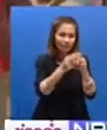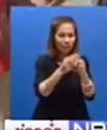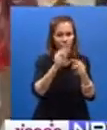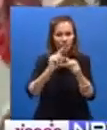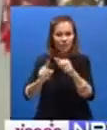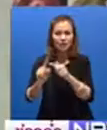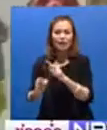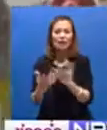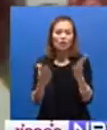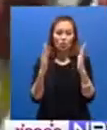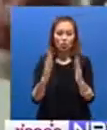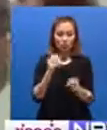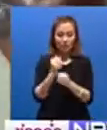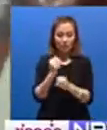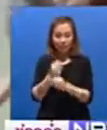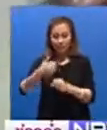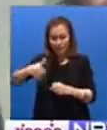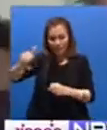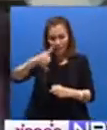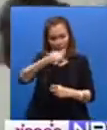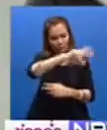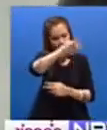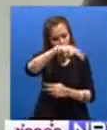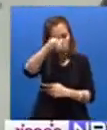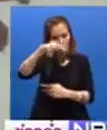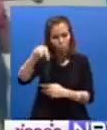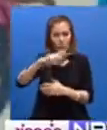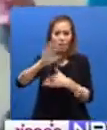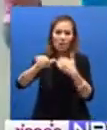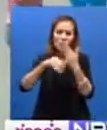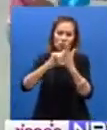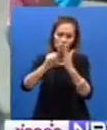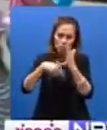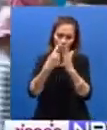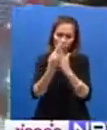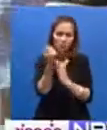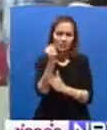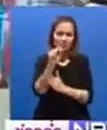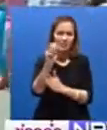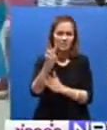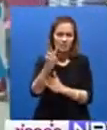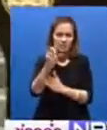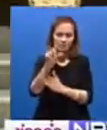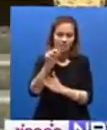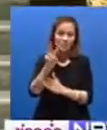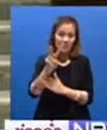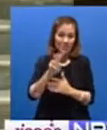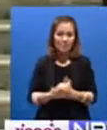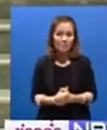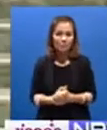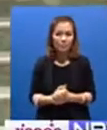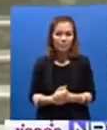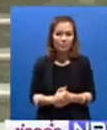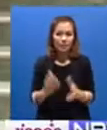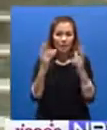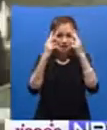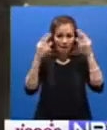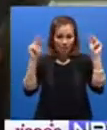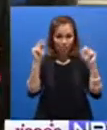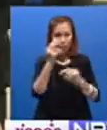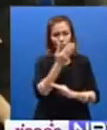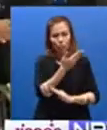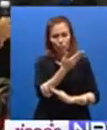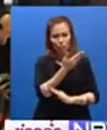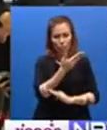ที่ออกลาดตระเวนเพื่อสร้างความปลอดภัยตลอด 24ช่วโมงขณะที่พลเอกประยุทธ์จันทร์โอชานายกรัฐมนตรี